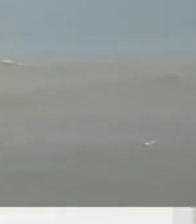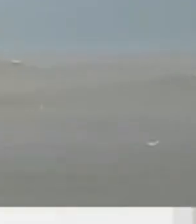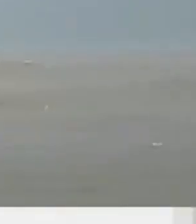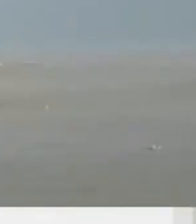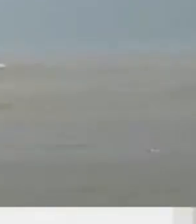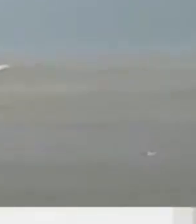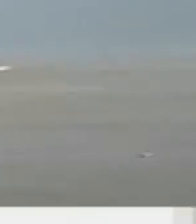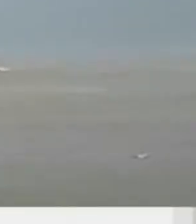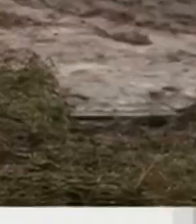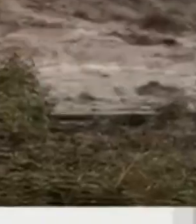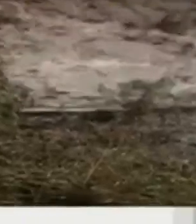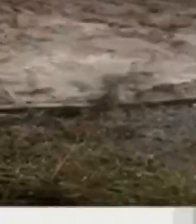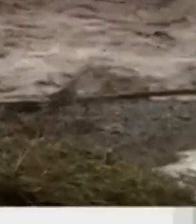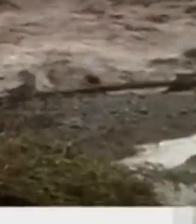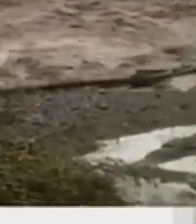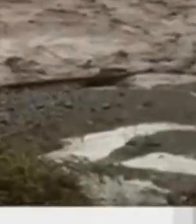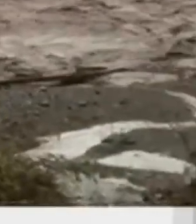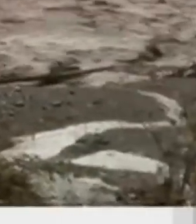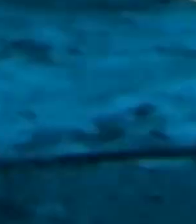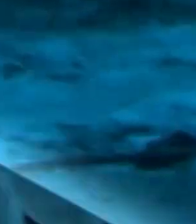Ураганът Янус взе 2 жертви в Гърция.